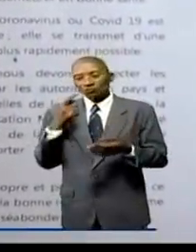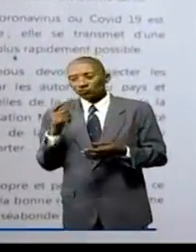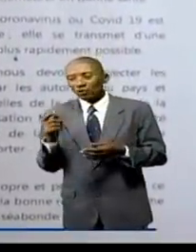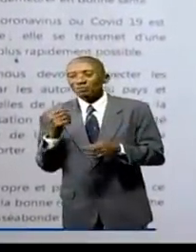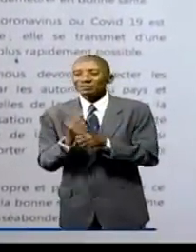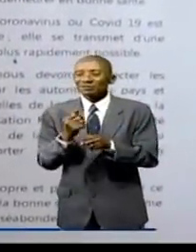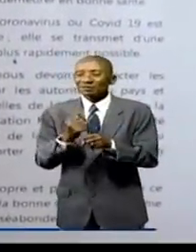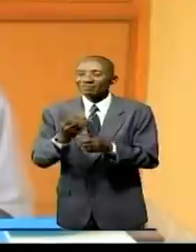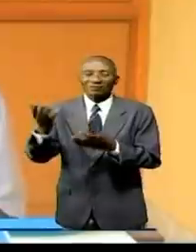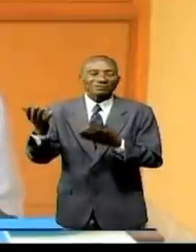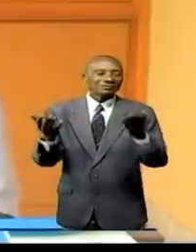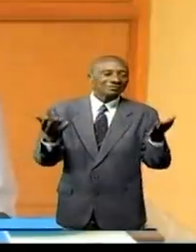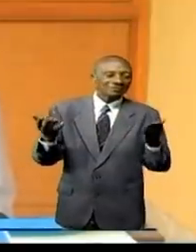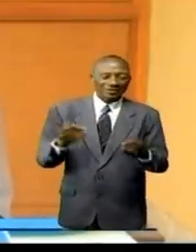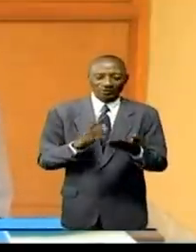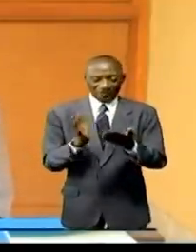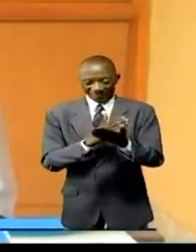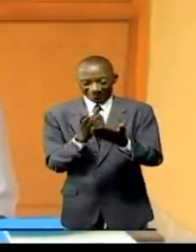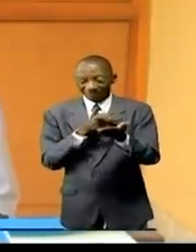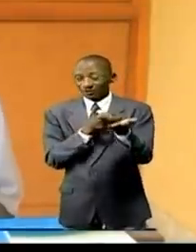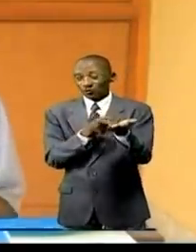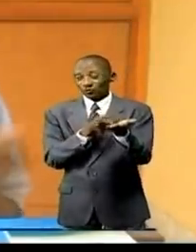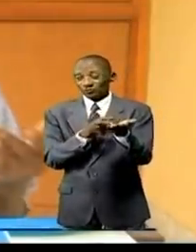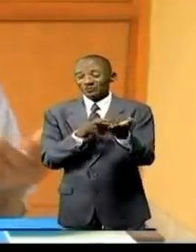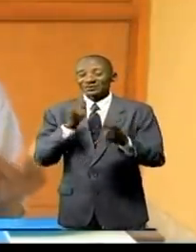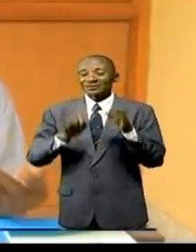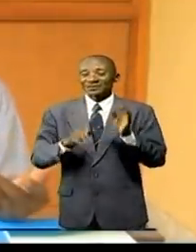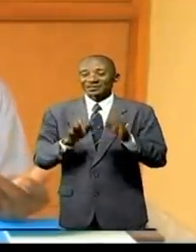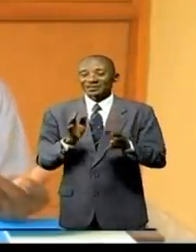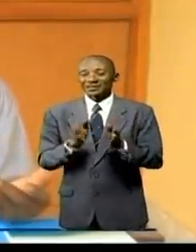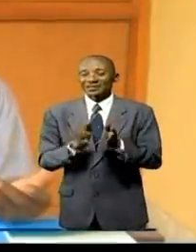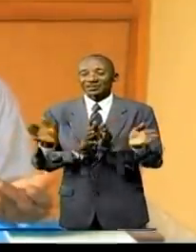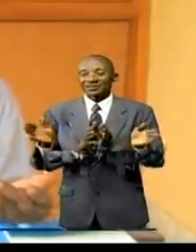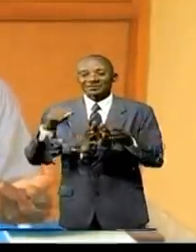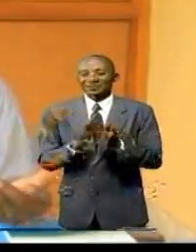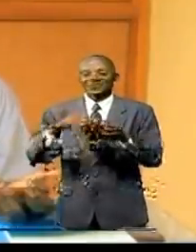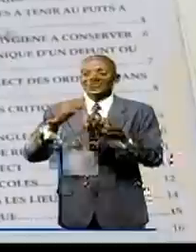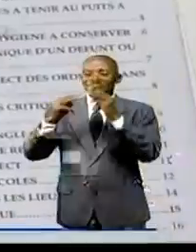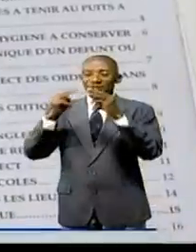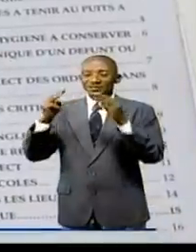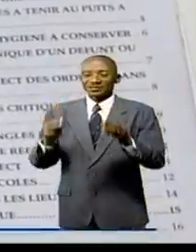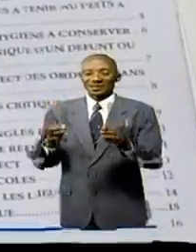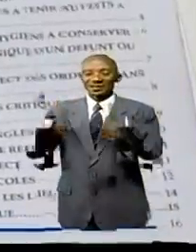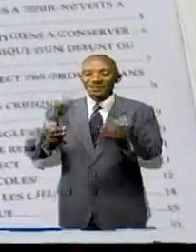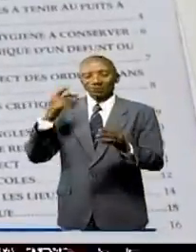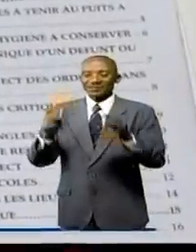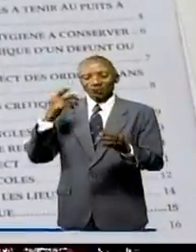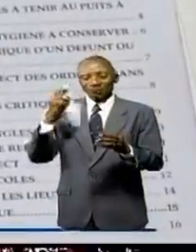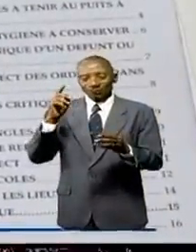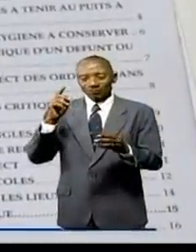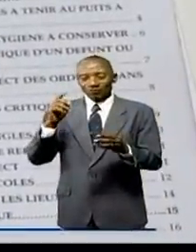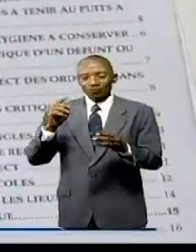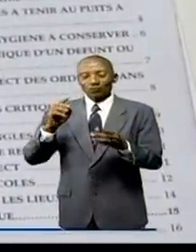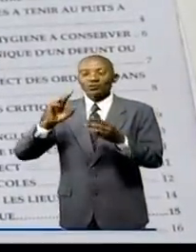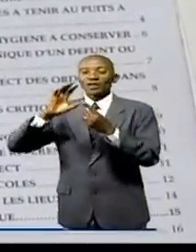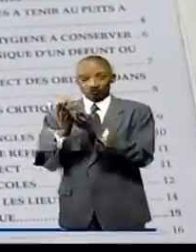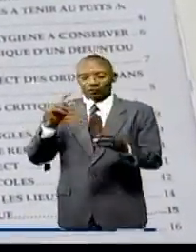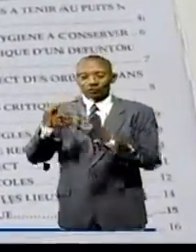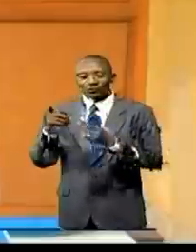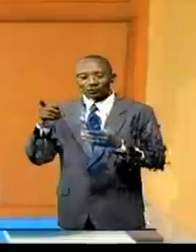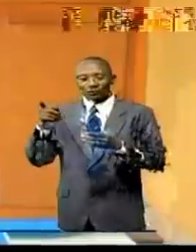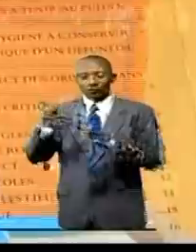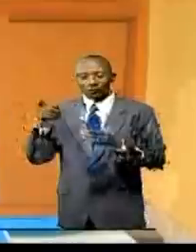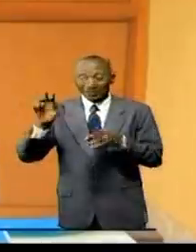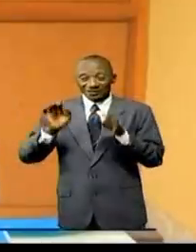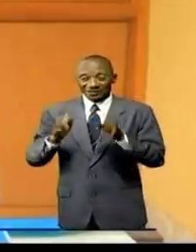porté sur les fonds baptismaux par le secrétaire général au ministère de la Culture, Emmanuel Moutomomoala Ntamboué,